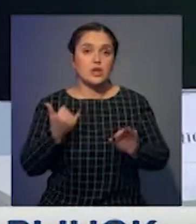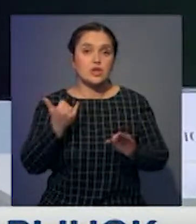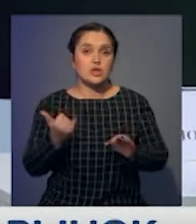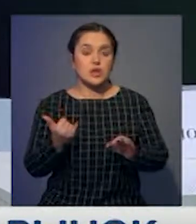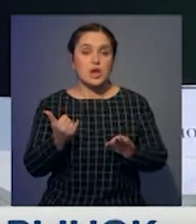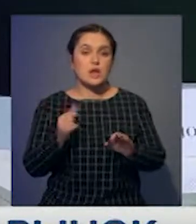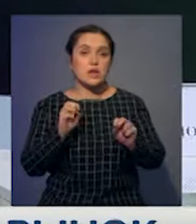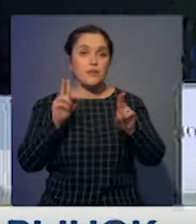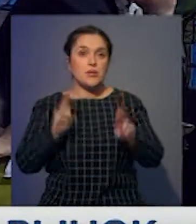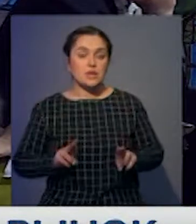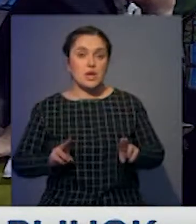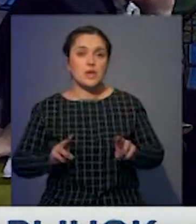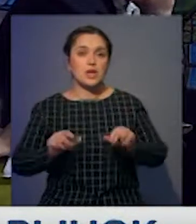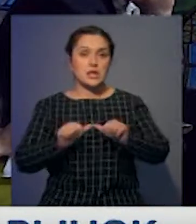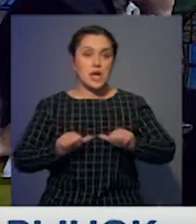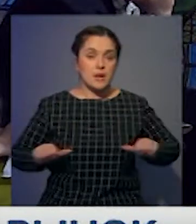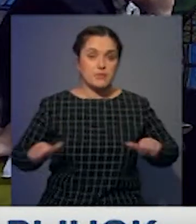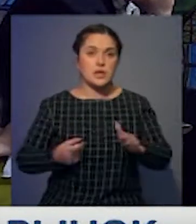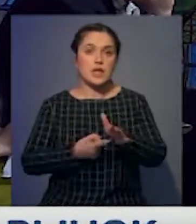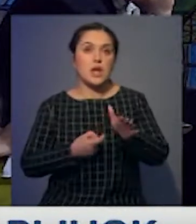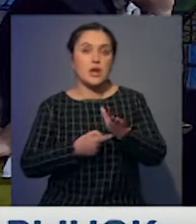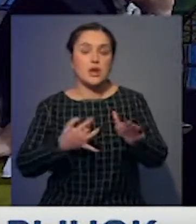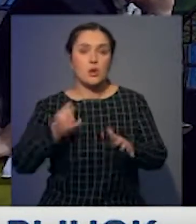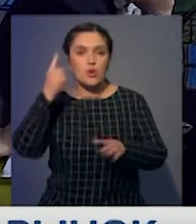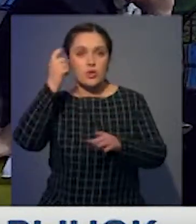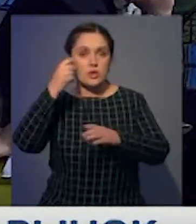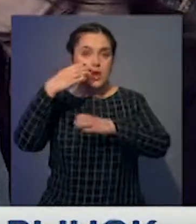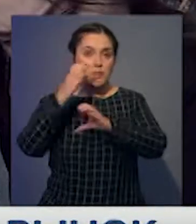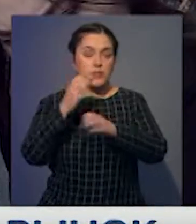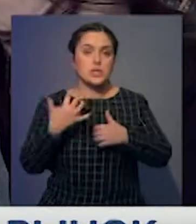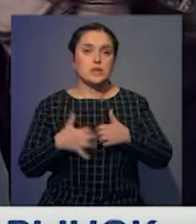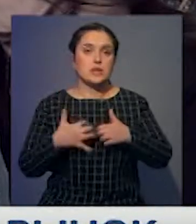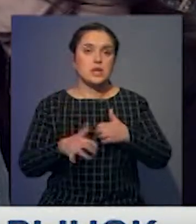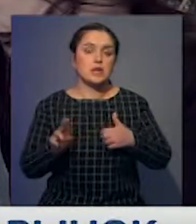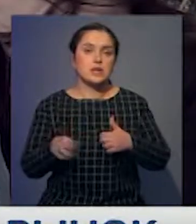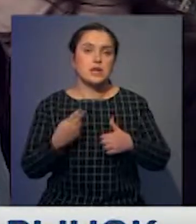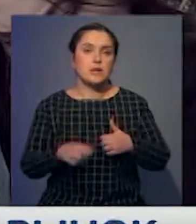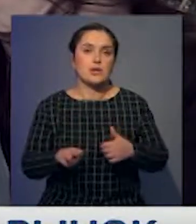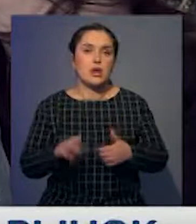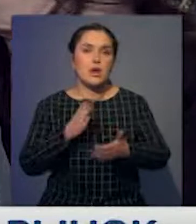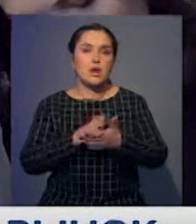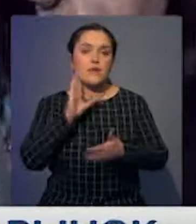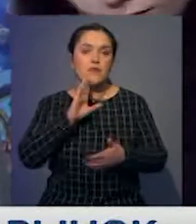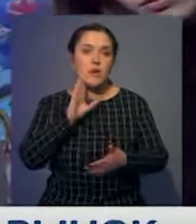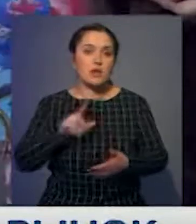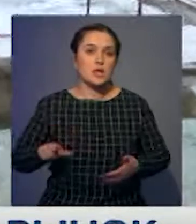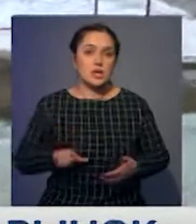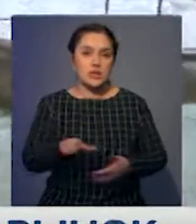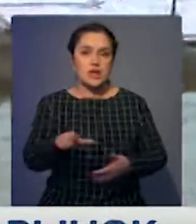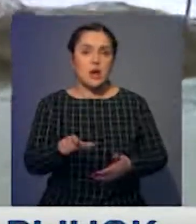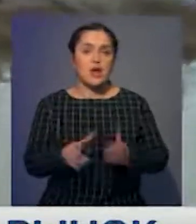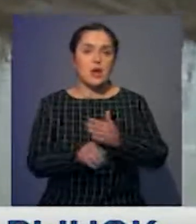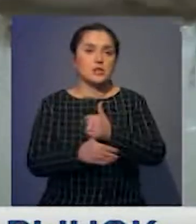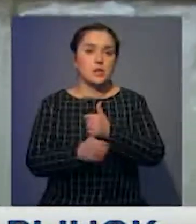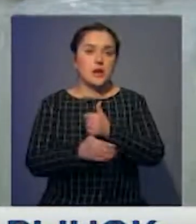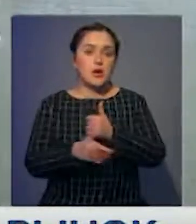на данный момент компетентные органы проводят расследование и необходимые экспертизы. Напомню, в середине декабря на каналах «Зарослый» и «Перетаска» на